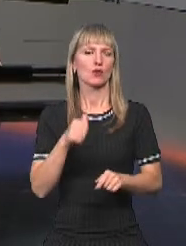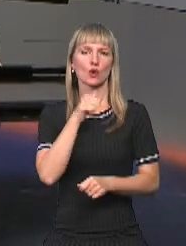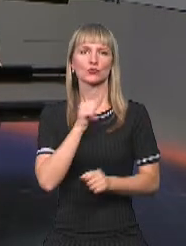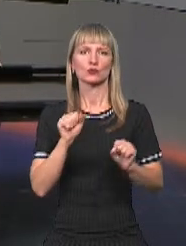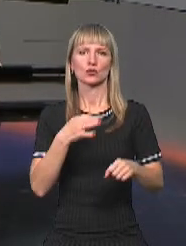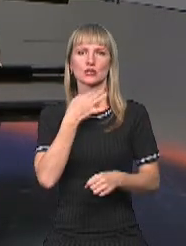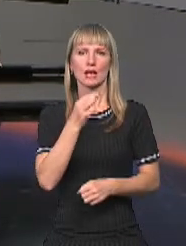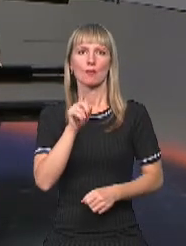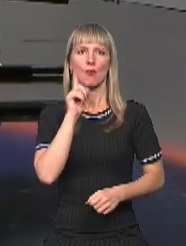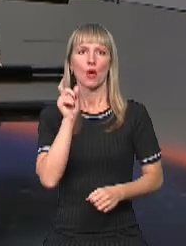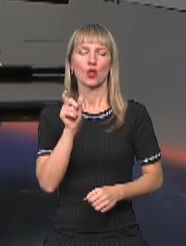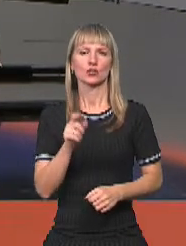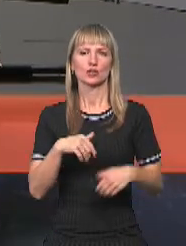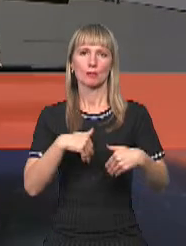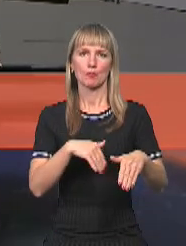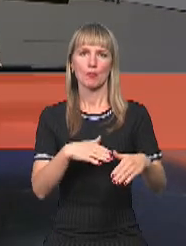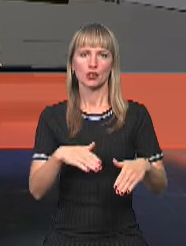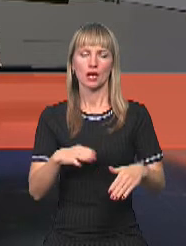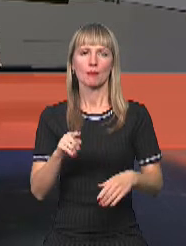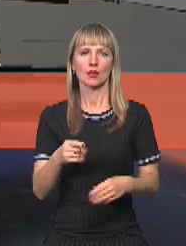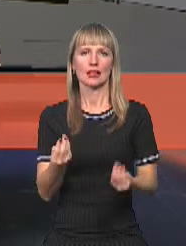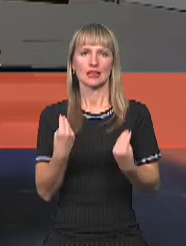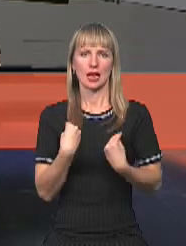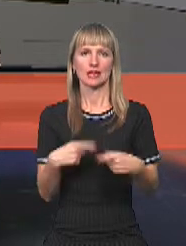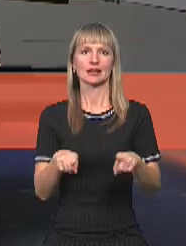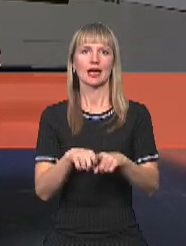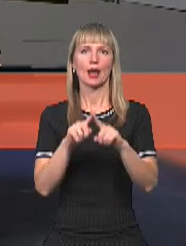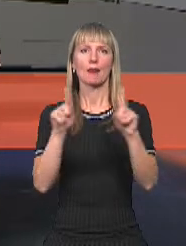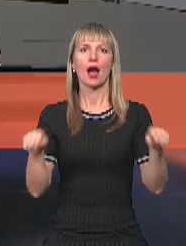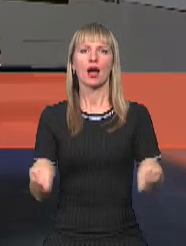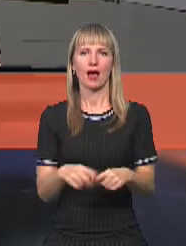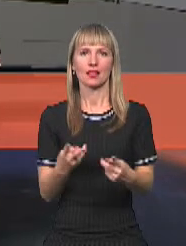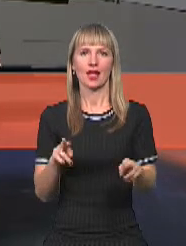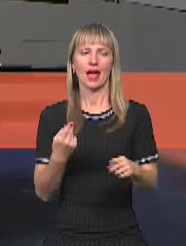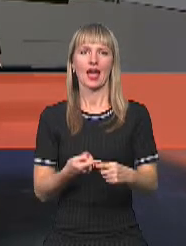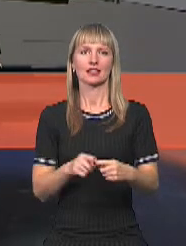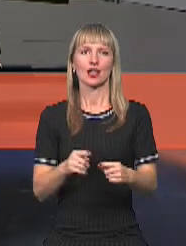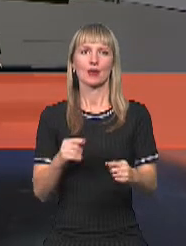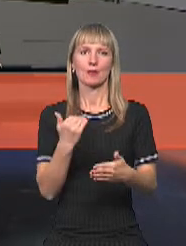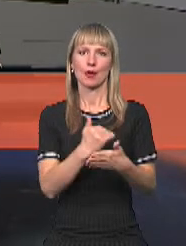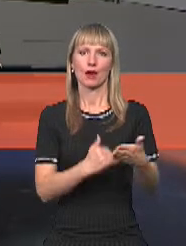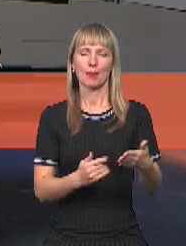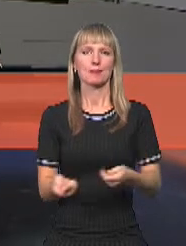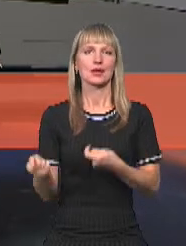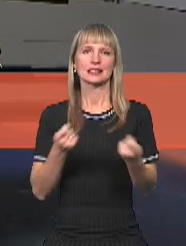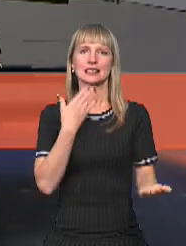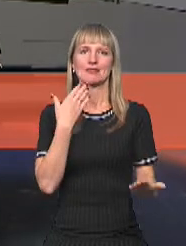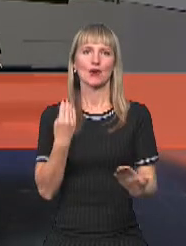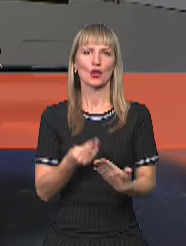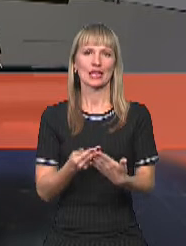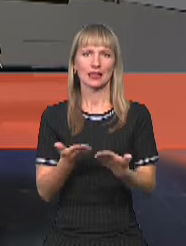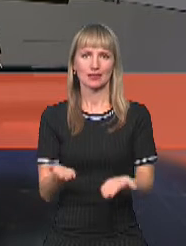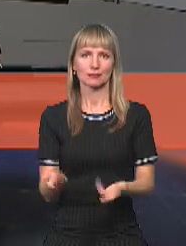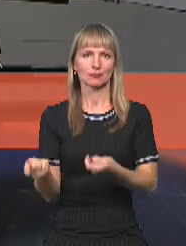називають молодіжними кліматичними маршами. Мені вони дали такий плакат для цієї програми. Самі прийшли з своїми. Я хочу,